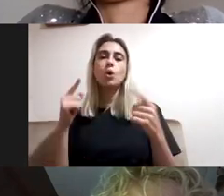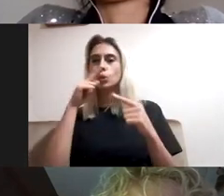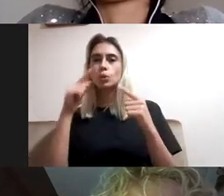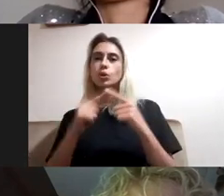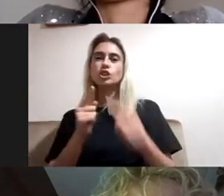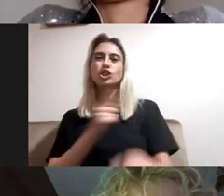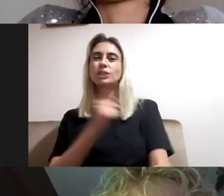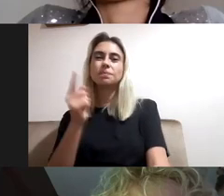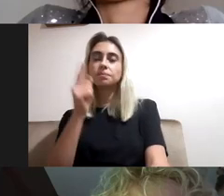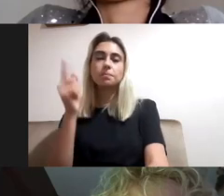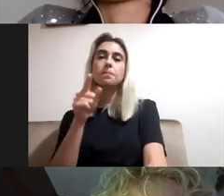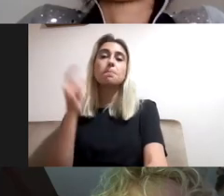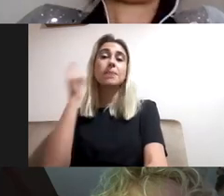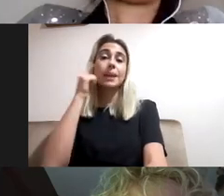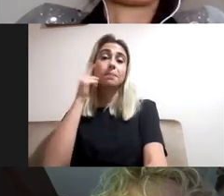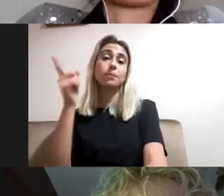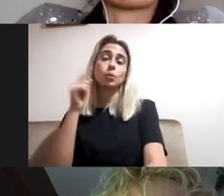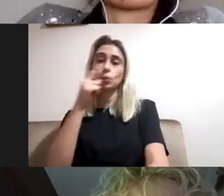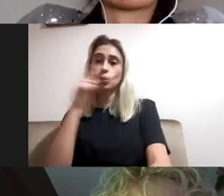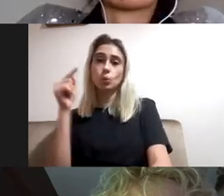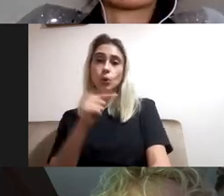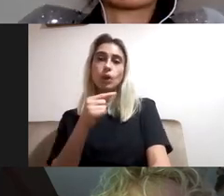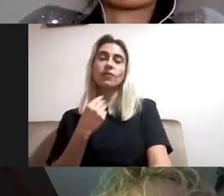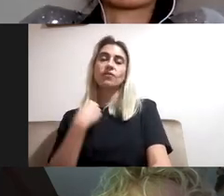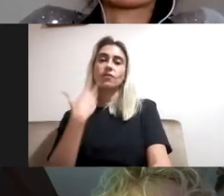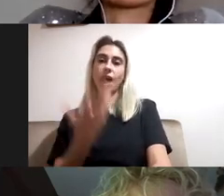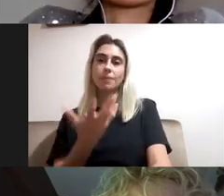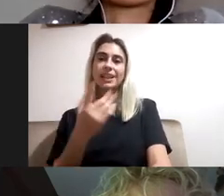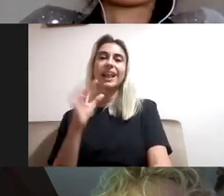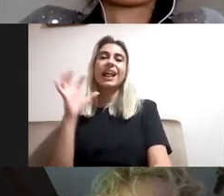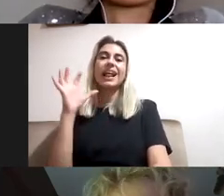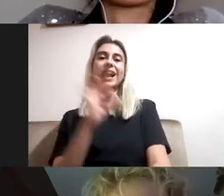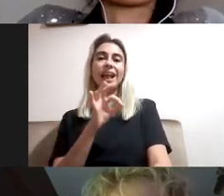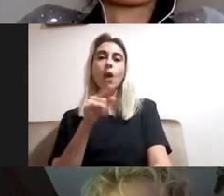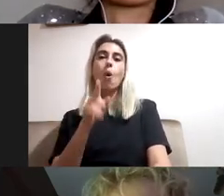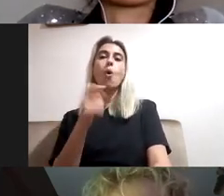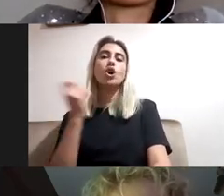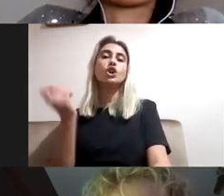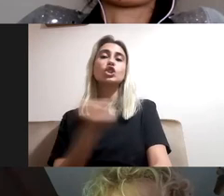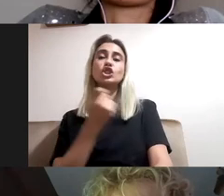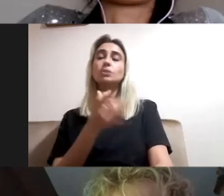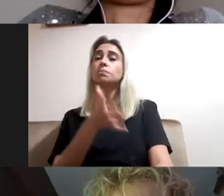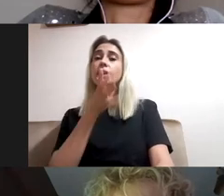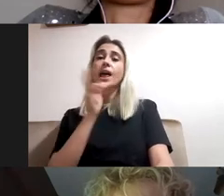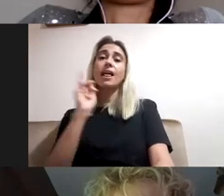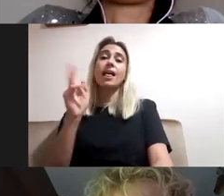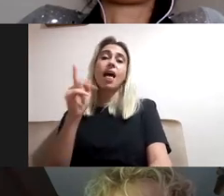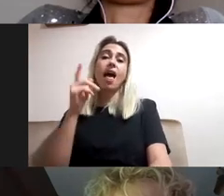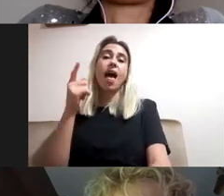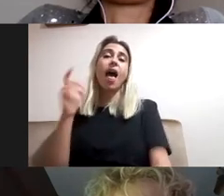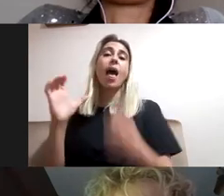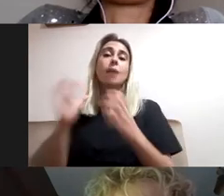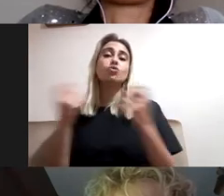uygun birimlerden temin edilmesi ve ilgili o işin ehli olan ekiplerle çalışılması gerek